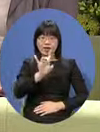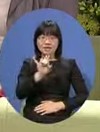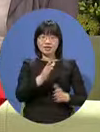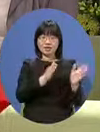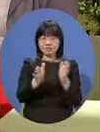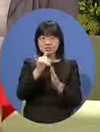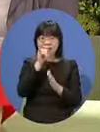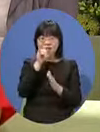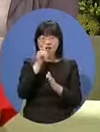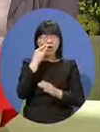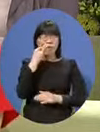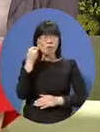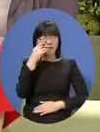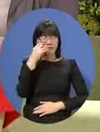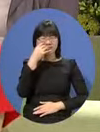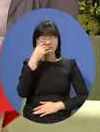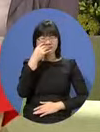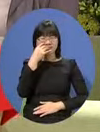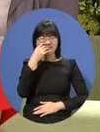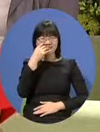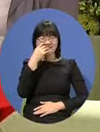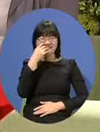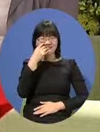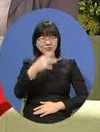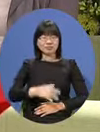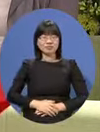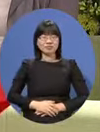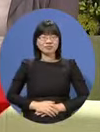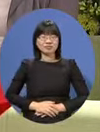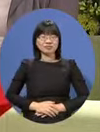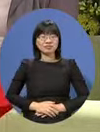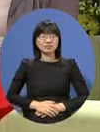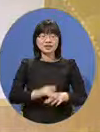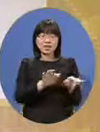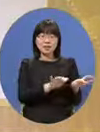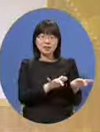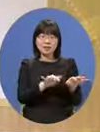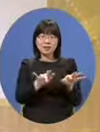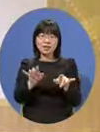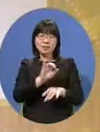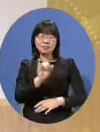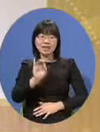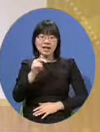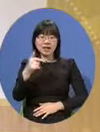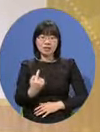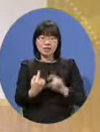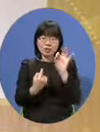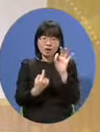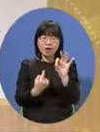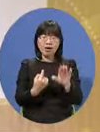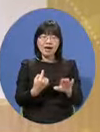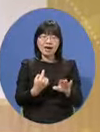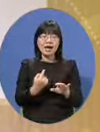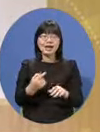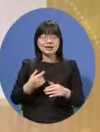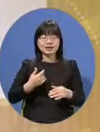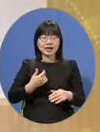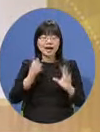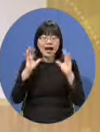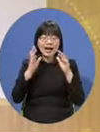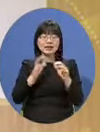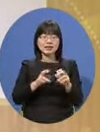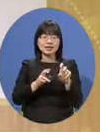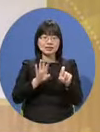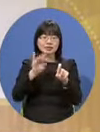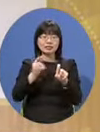네. 어머니도 궁금해하시는 거예요? 바짝 다가앉으셨어요? 피아노 같은 경우는 아이가 10분 이상 의자에 앉아 있을 수 있고